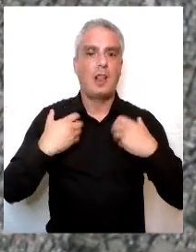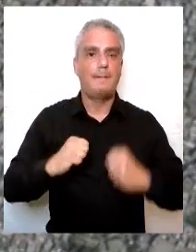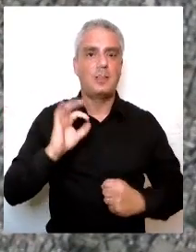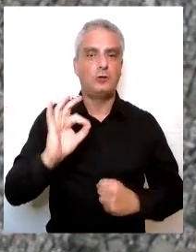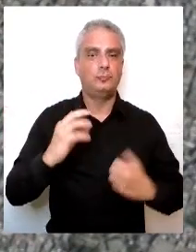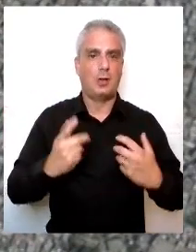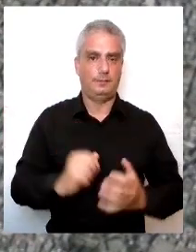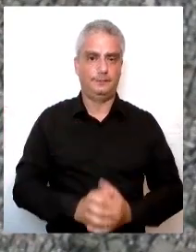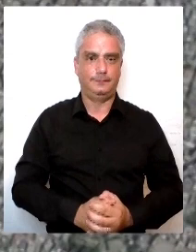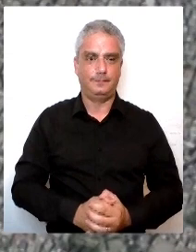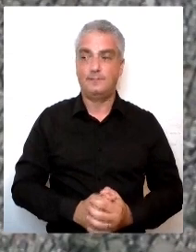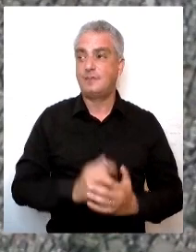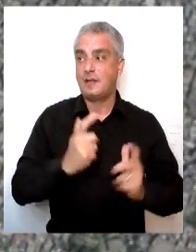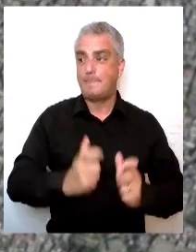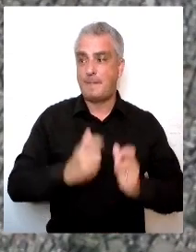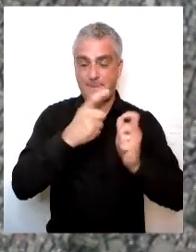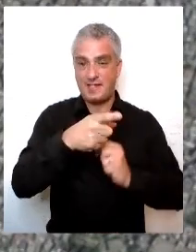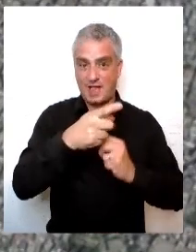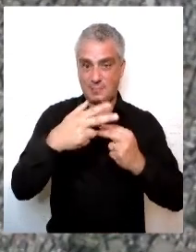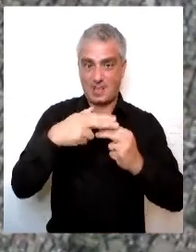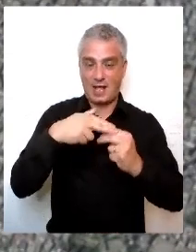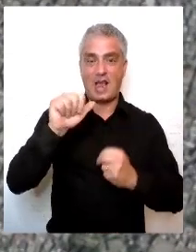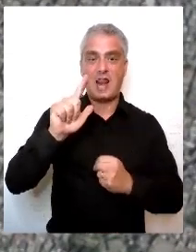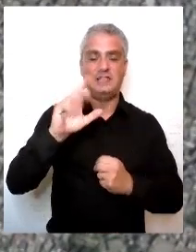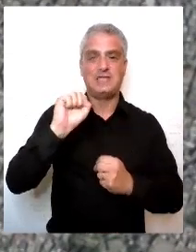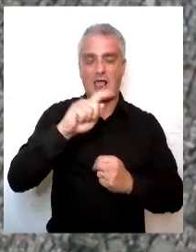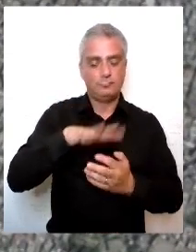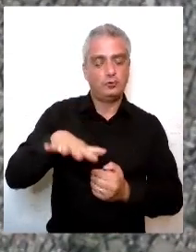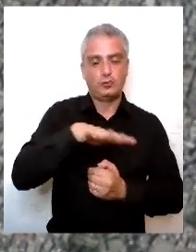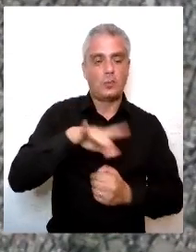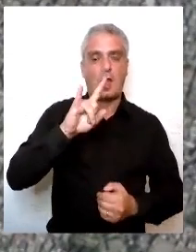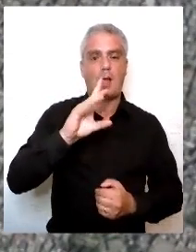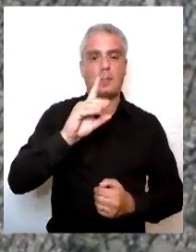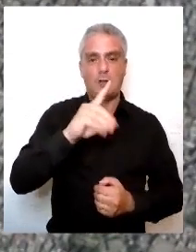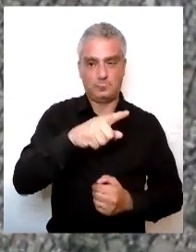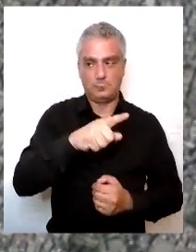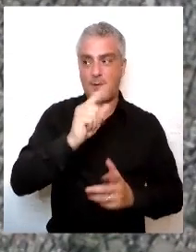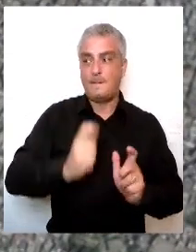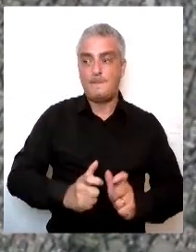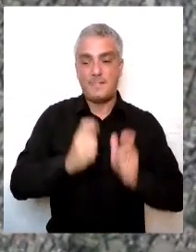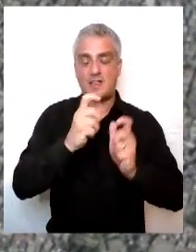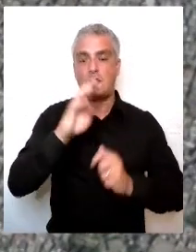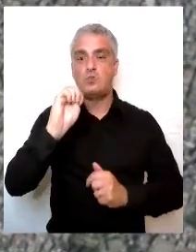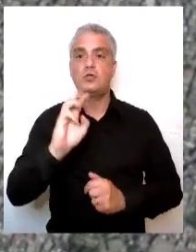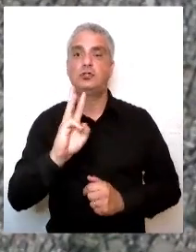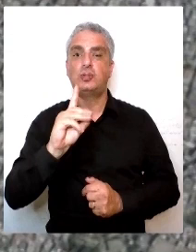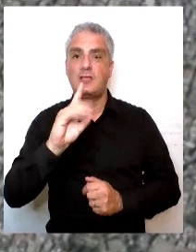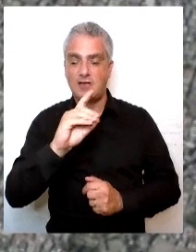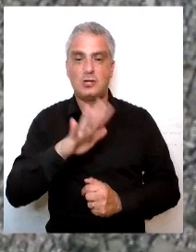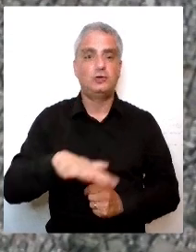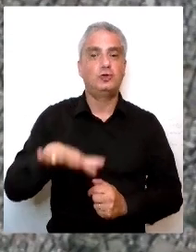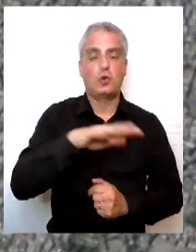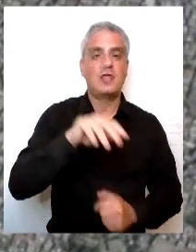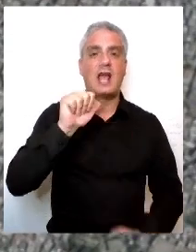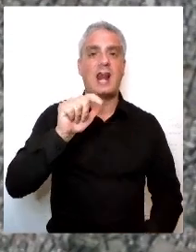ושלומם בבניין קומפלקס ל סלם בשכונת חדד בבניין מוניר שדיד בשכונת